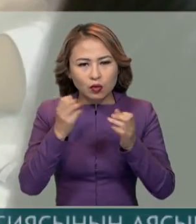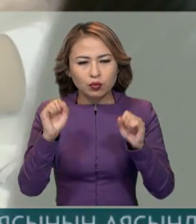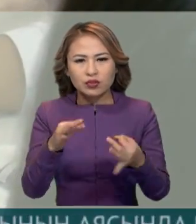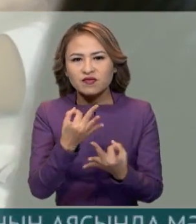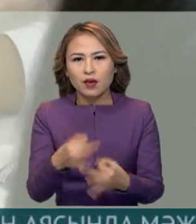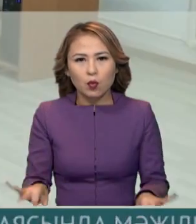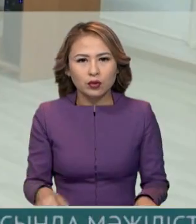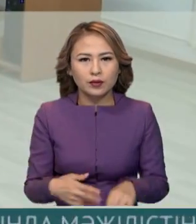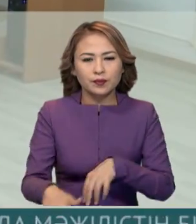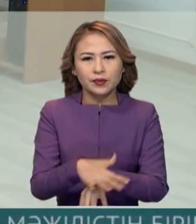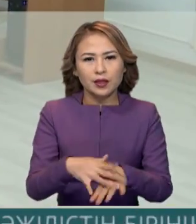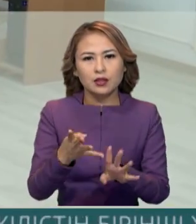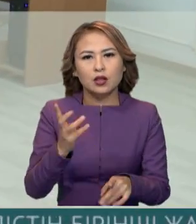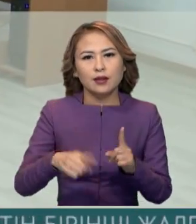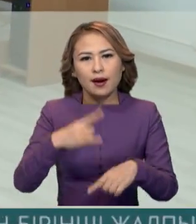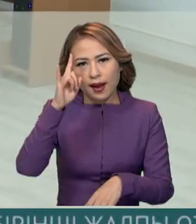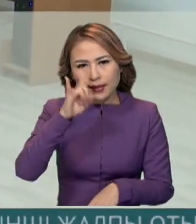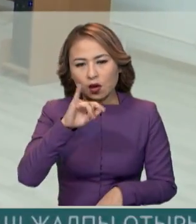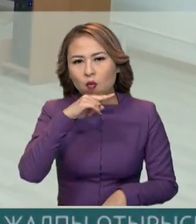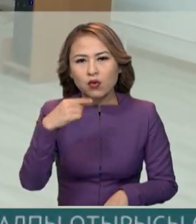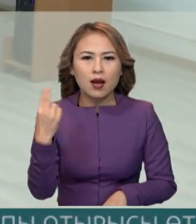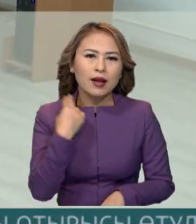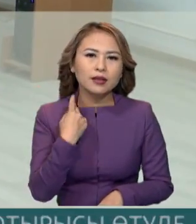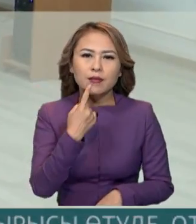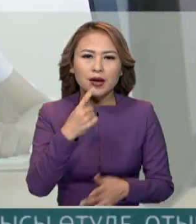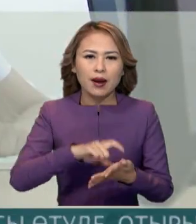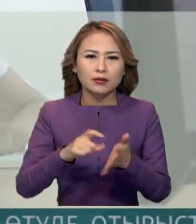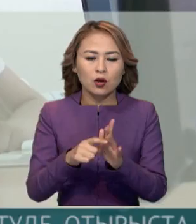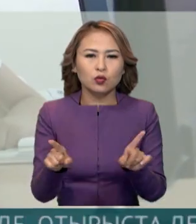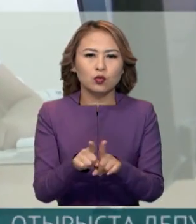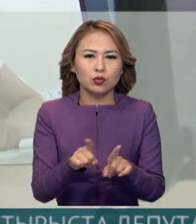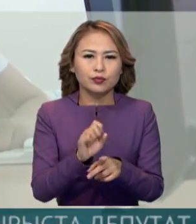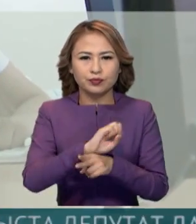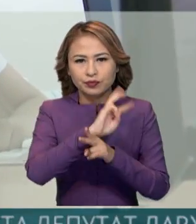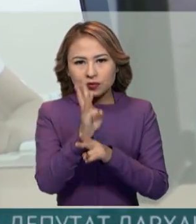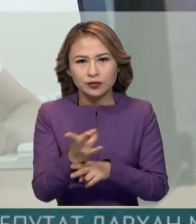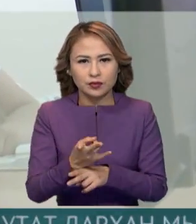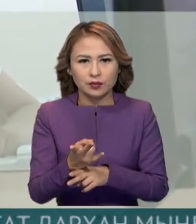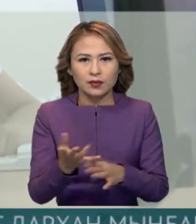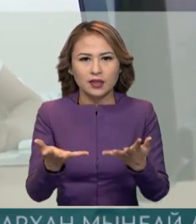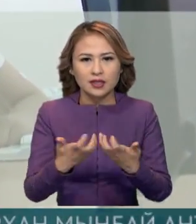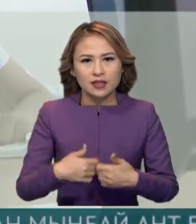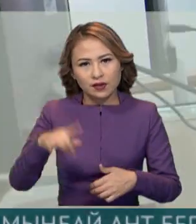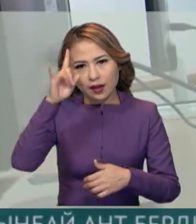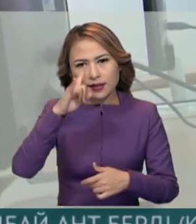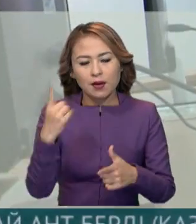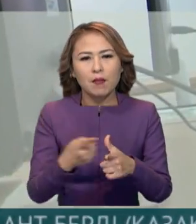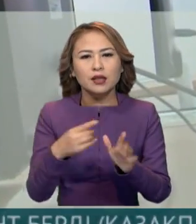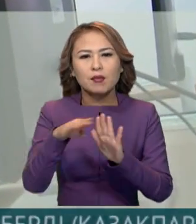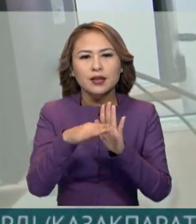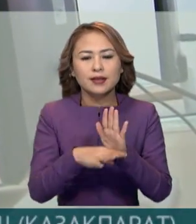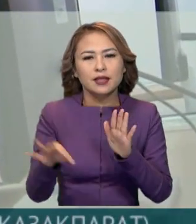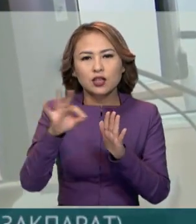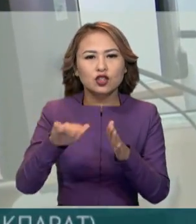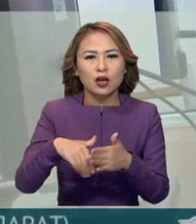емін-еркін пайдаланып жүр. Ендігі кезекте қазақ, орыс, ағылшын тілі кабинеттерінде осы жүйеге сай ету керек. Цифрлы Қазақстан